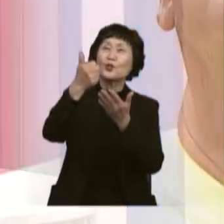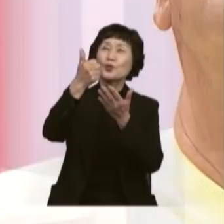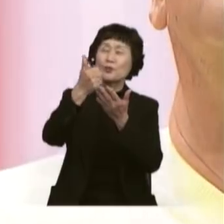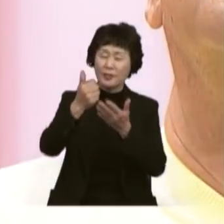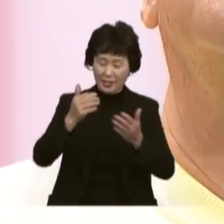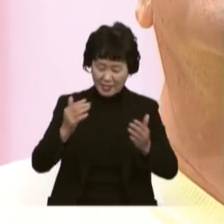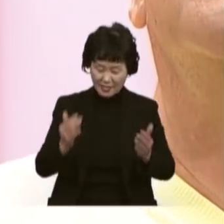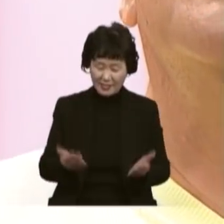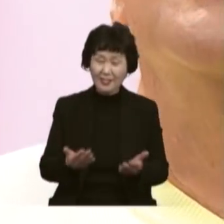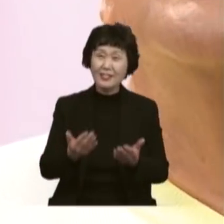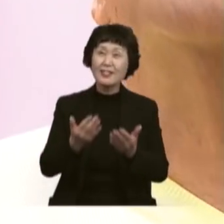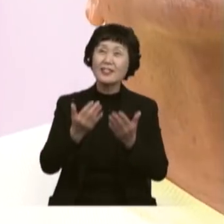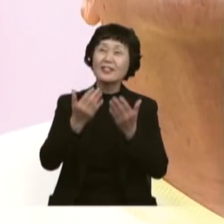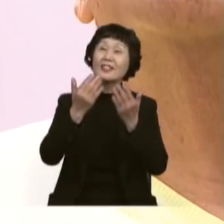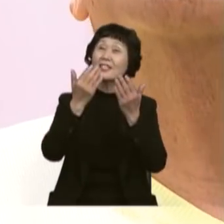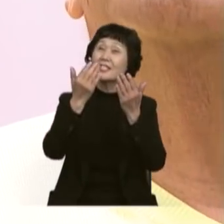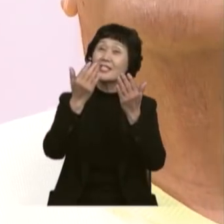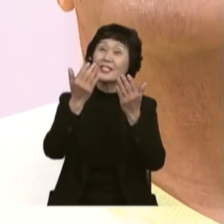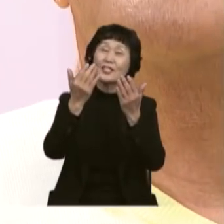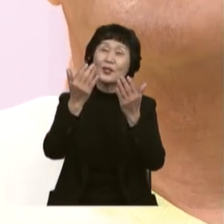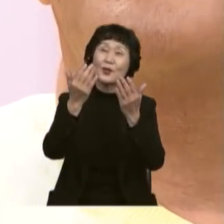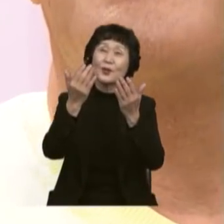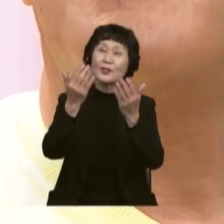드리오니 주